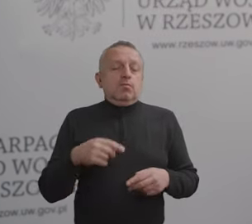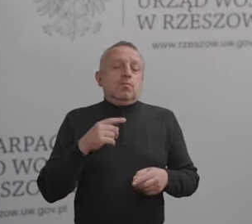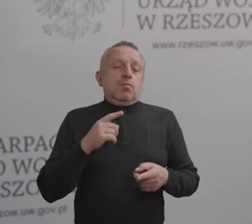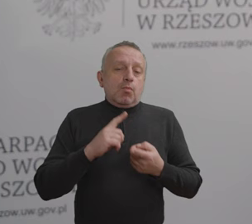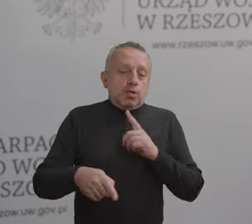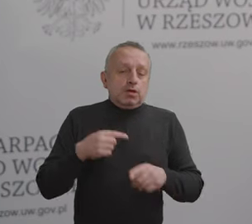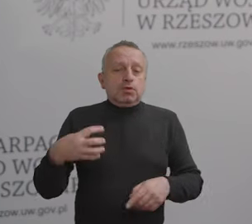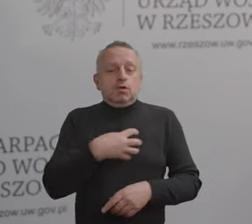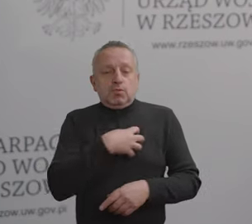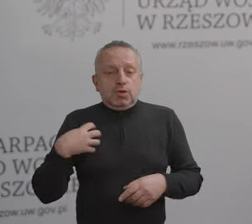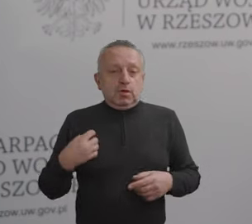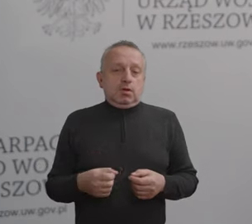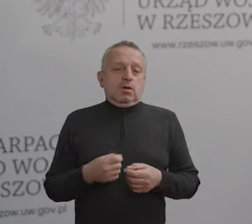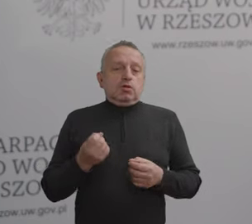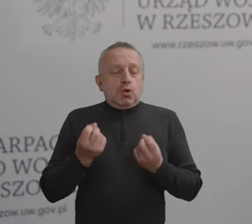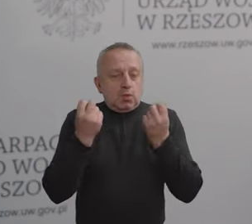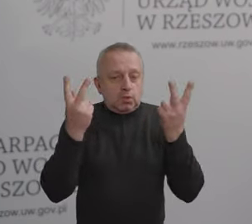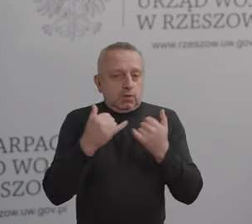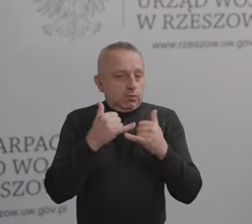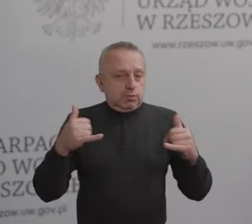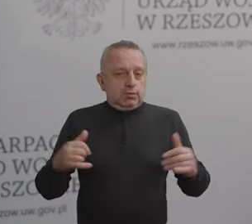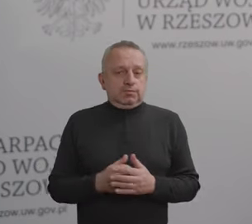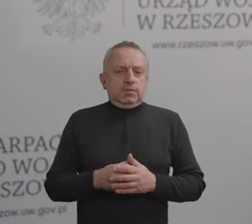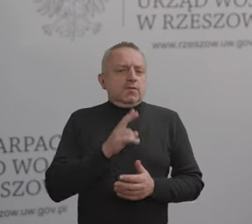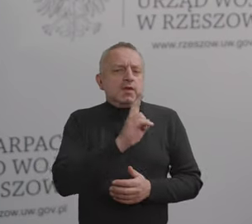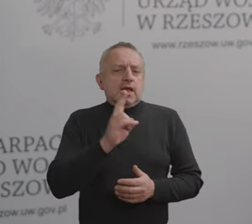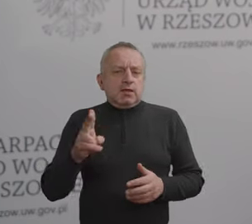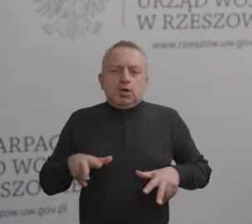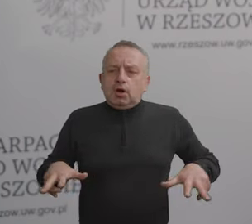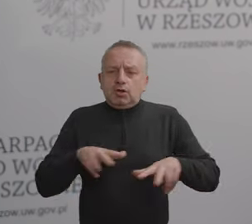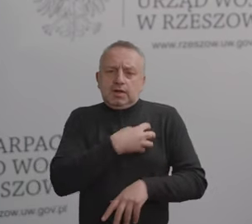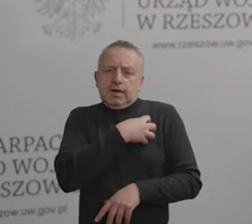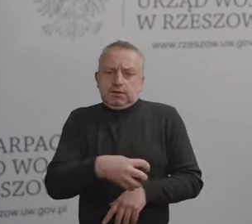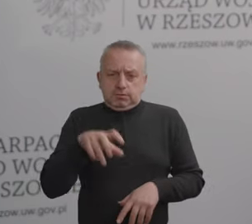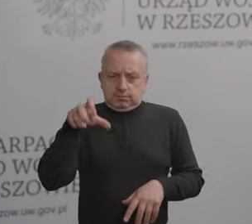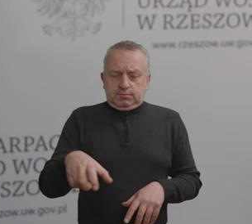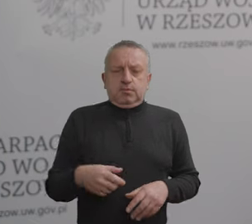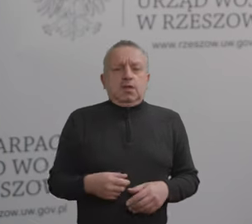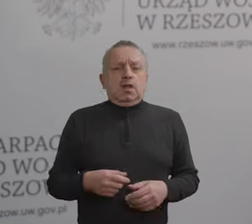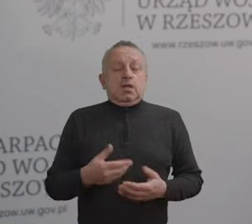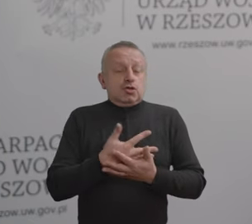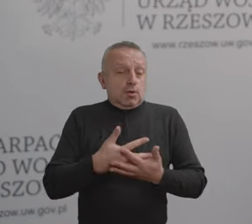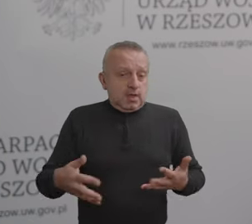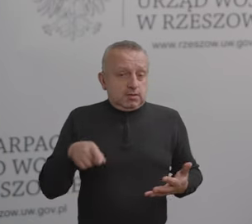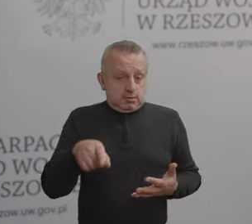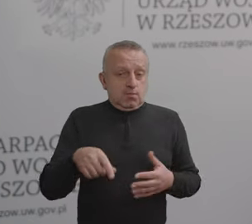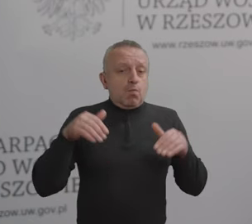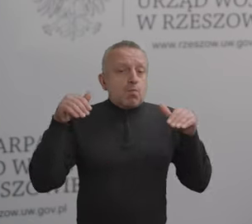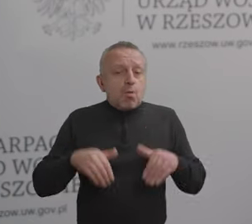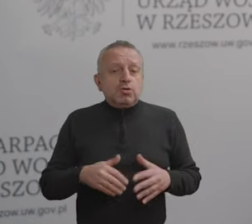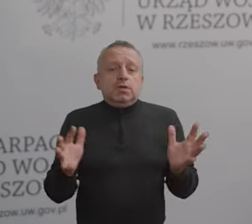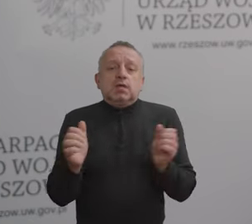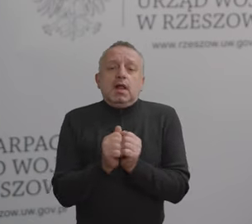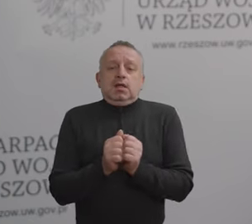politycznym, charytatywnym, edukacyjnym czy kulturalnym. Niemal w każdej rodzinie arystokratycznej, szlacheckiej i ziemiańskiej